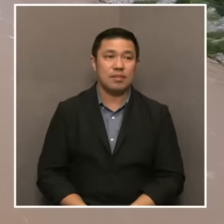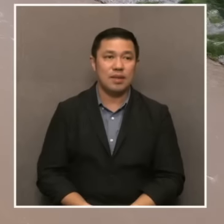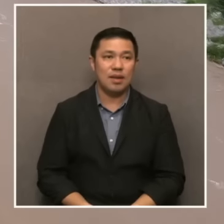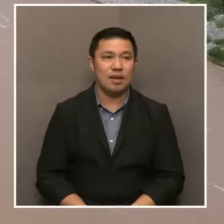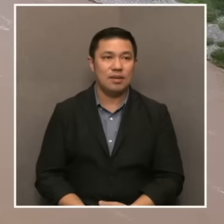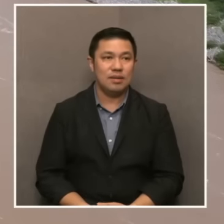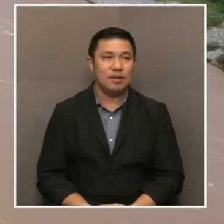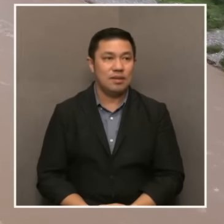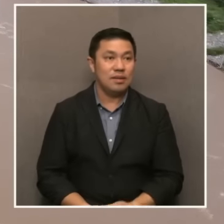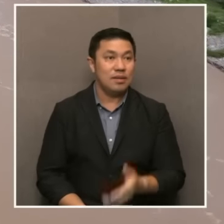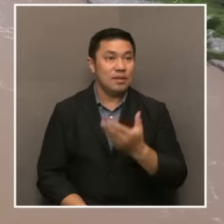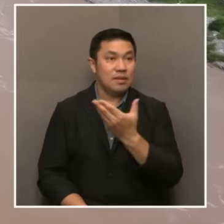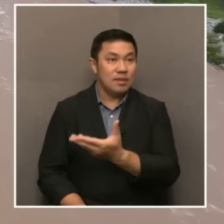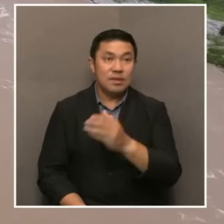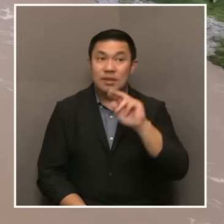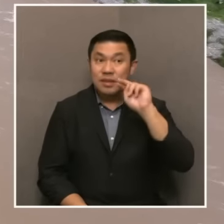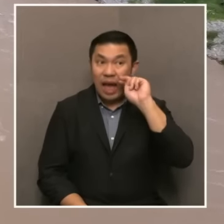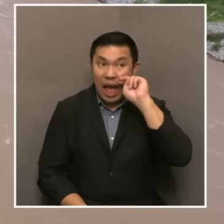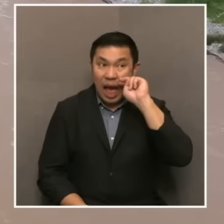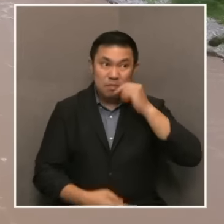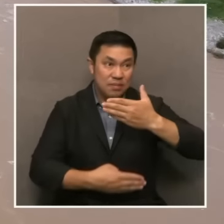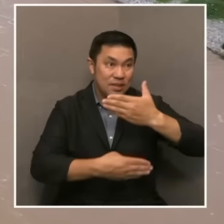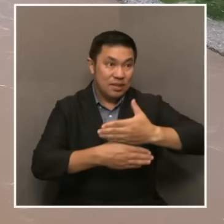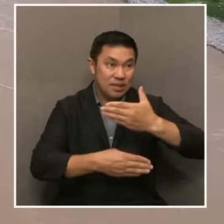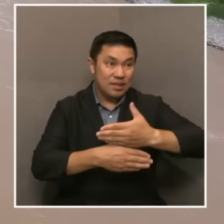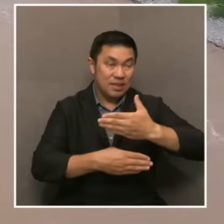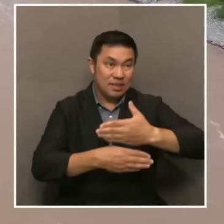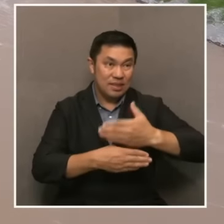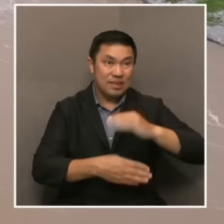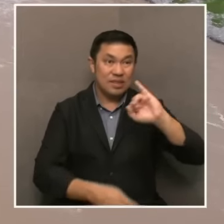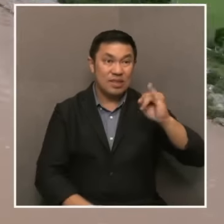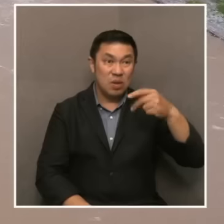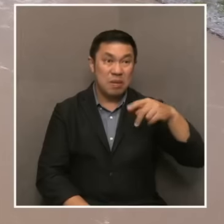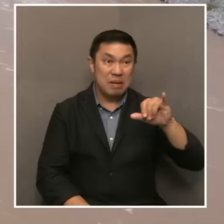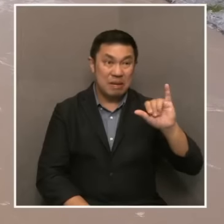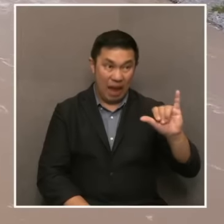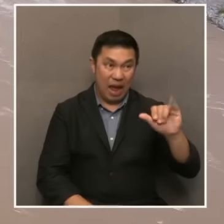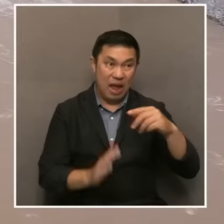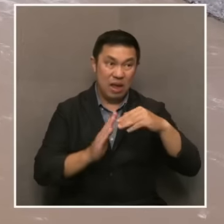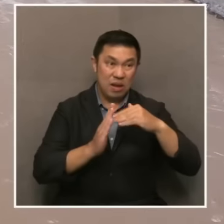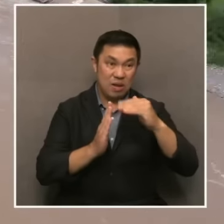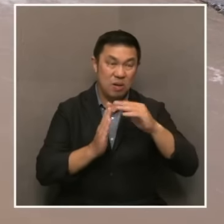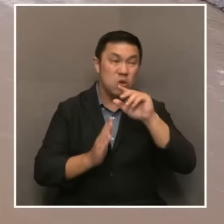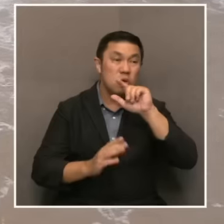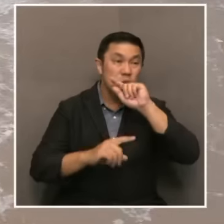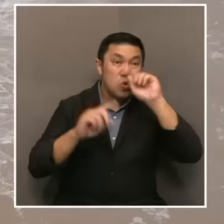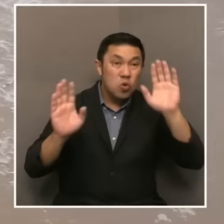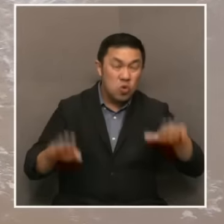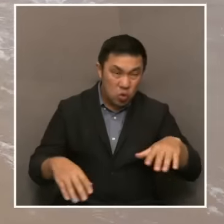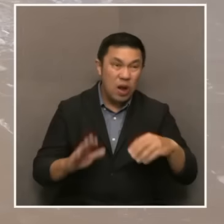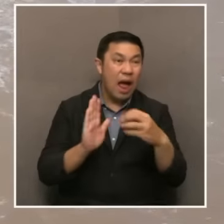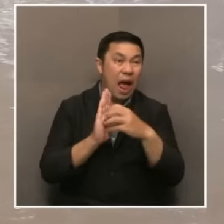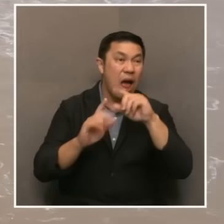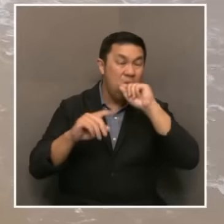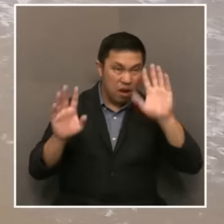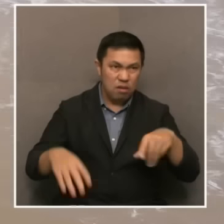สถานการณ์น้ำเขื่อนเจ้าพระยาจังหวัดชัยนาทกุญแจสำคัญในการบริหารจัดการน้ำลุ่มภาคกลางล่าสุดนะ